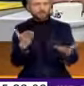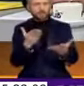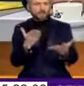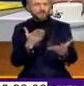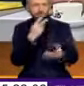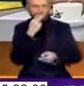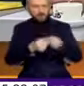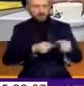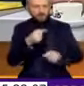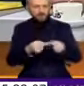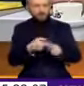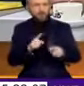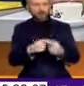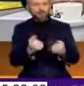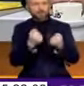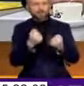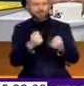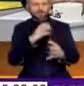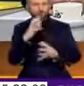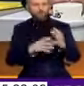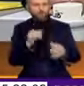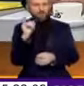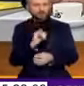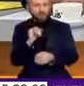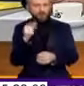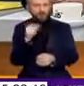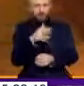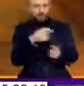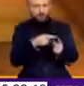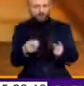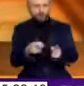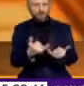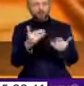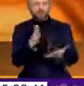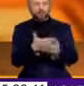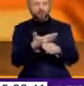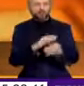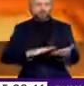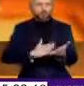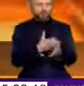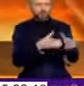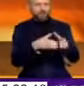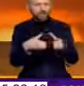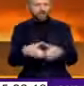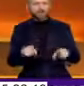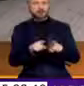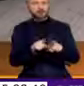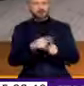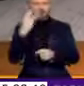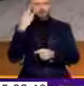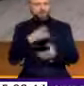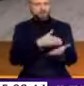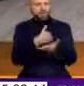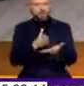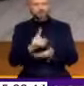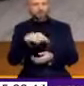якісь традиції. На цьому трималася світова історія тисячоліття. Зараз є частина політичних еліт, таких модних течій,